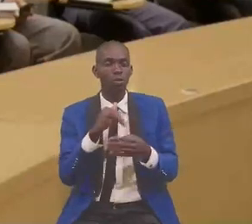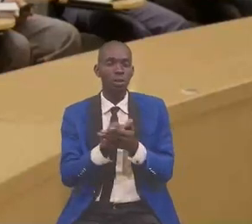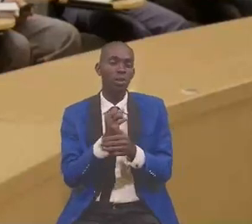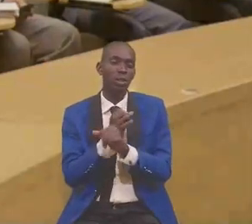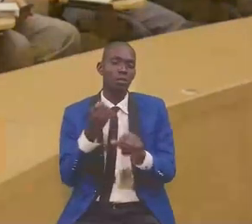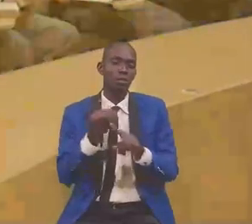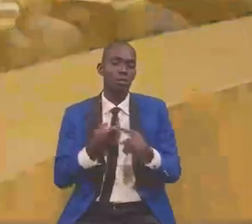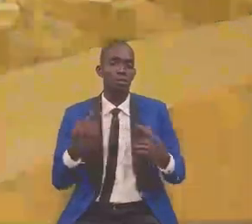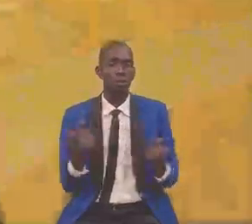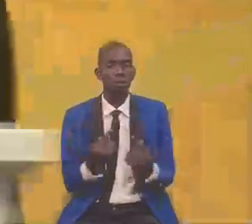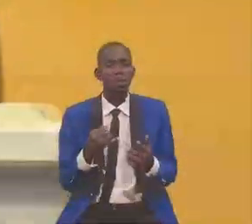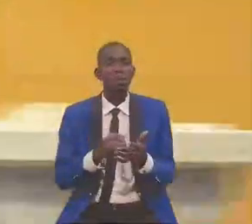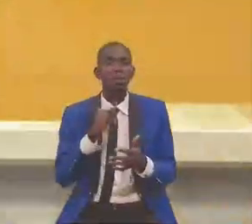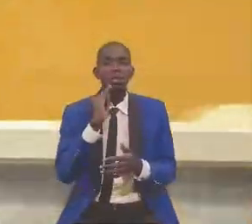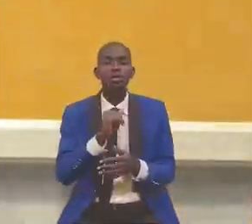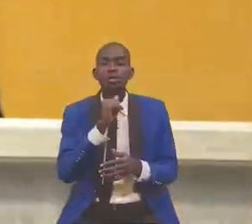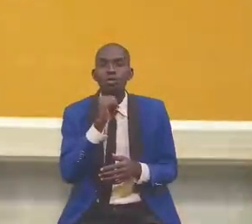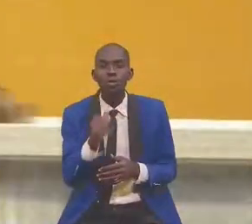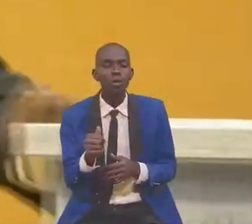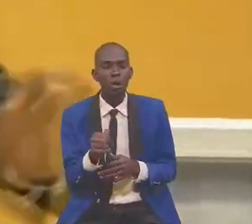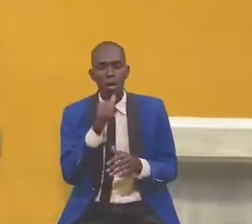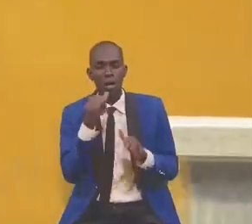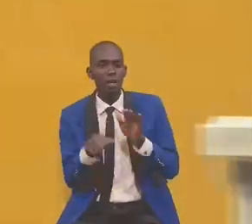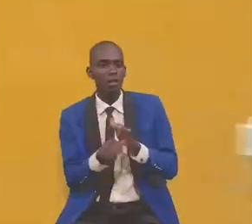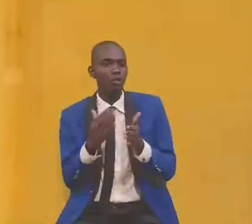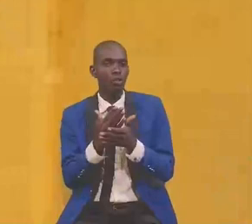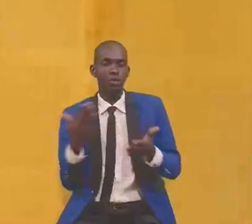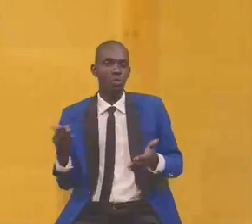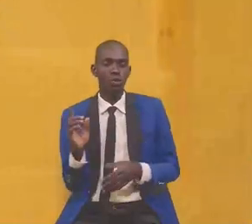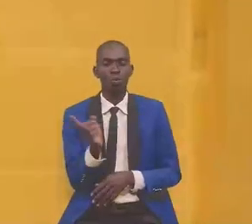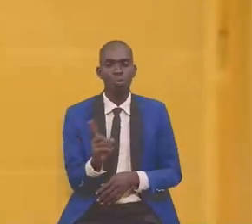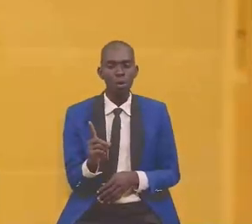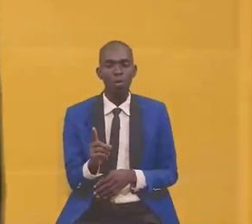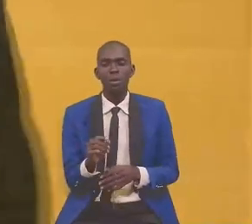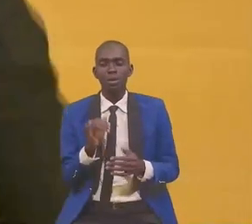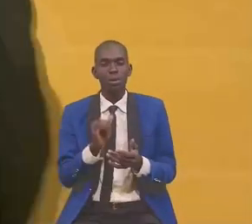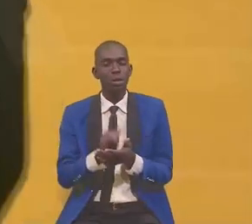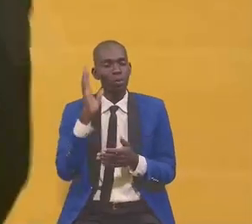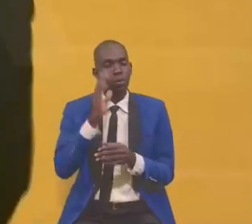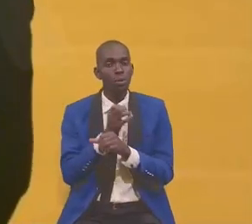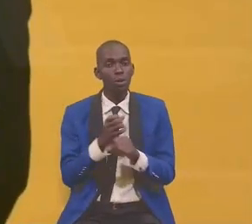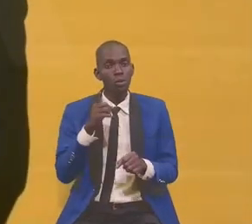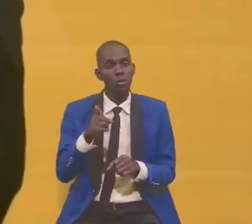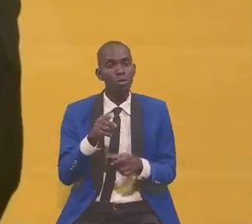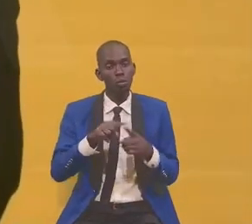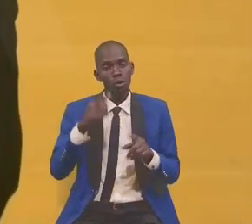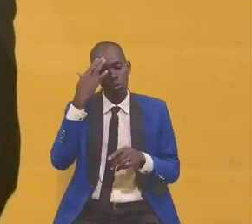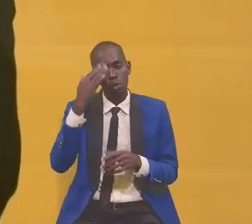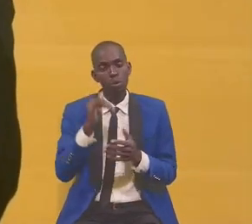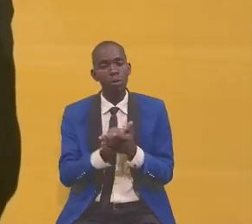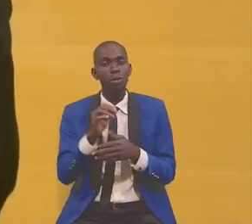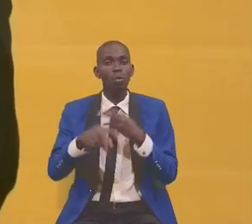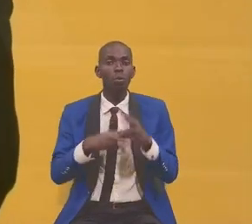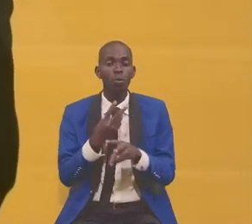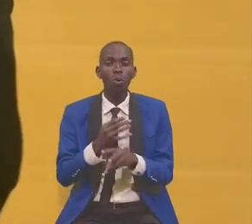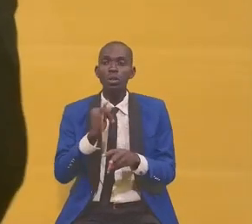Ce n'est pas se cacher quelque part, se réfugier quelque part. Oh, vous savez, le monde est terrible. Oh, ils